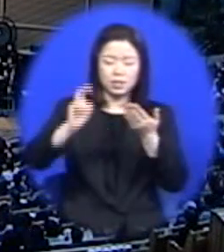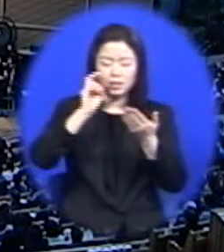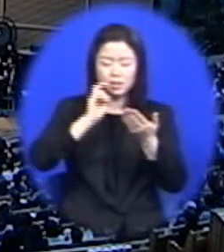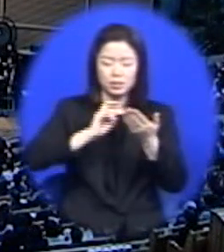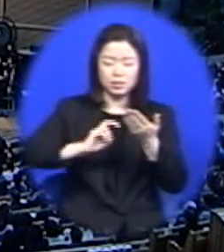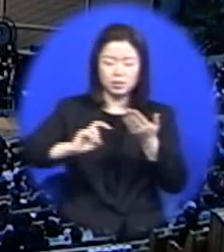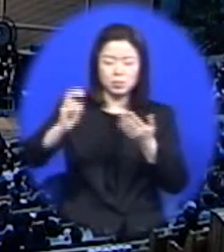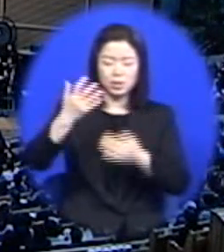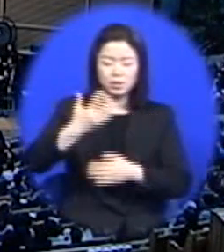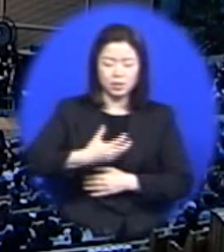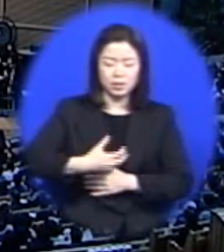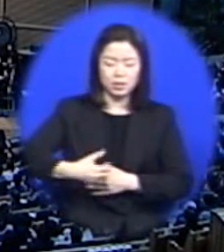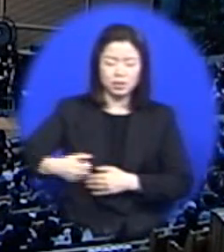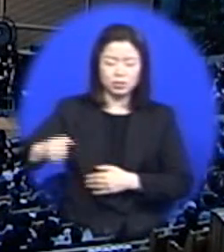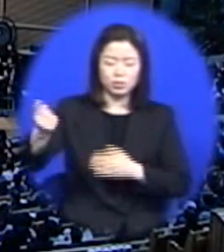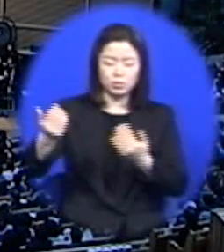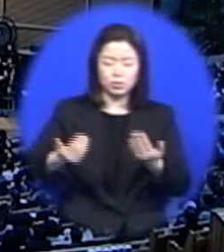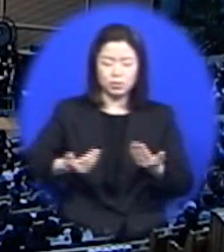찬양을